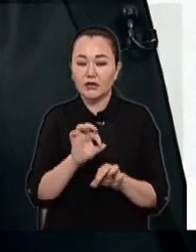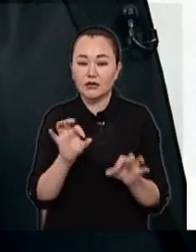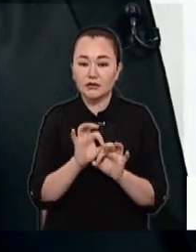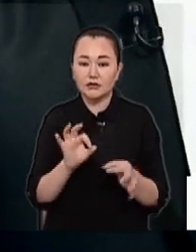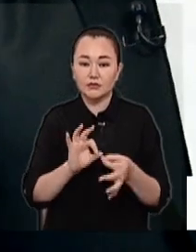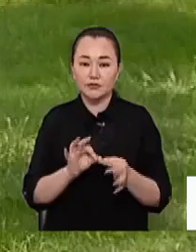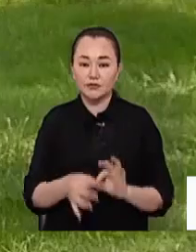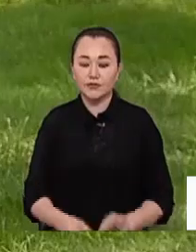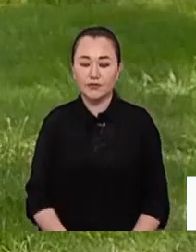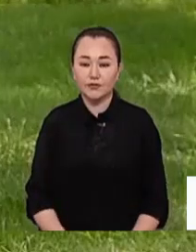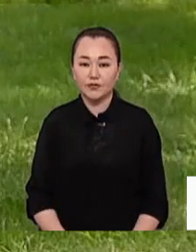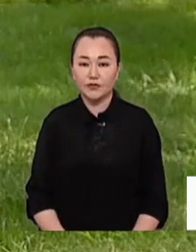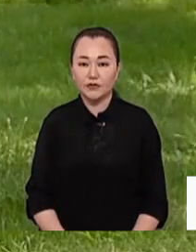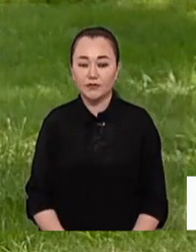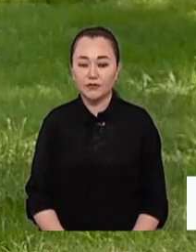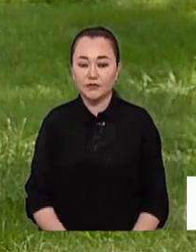Талибжанов.